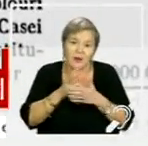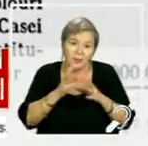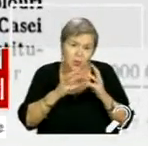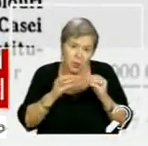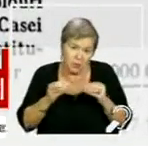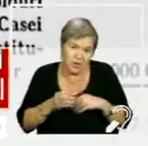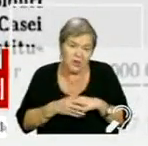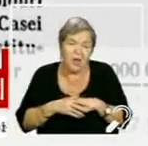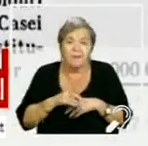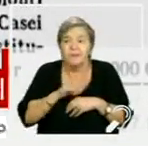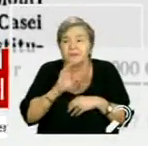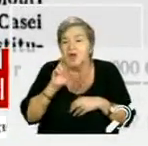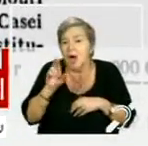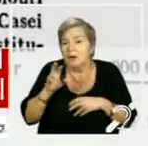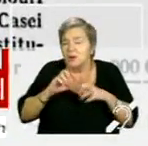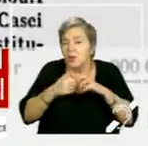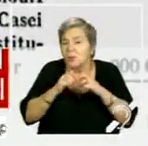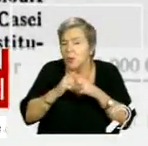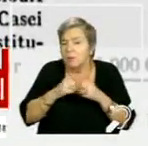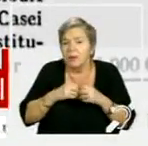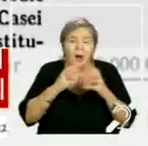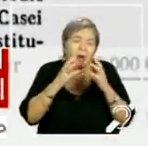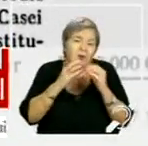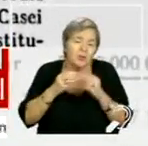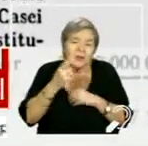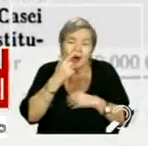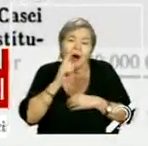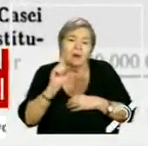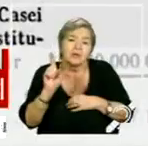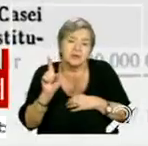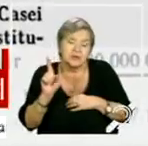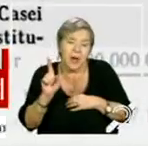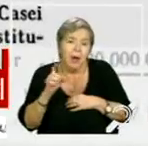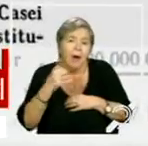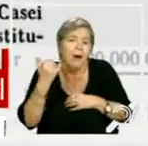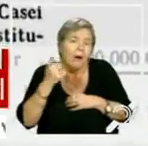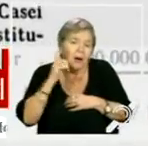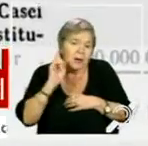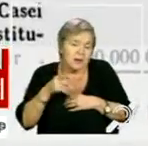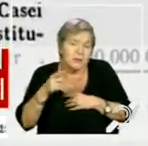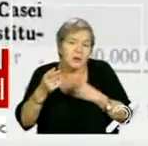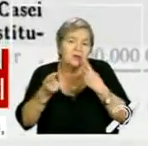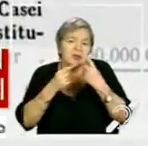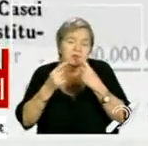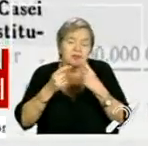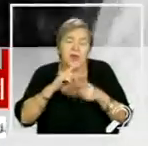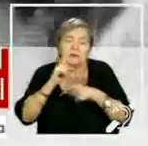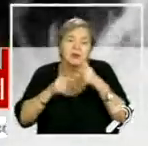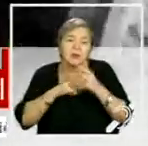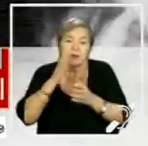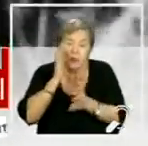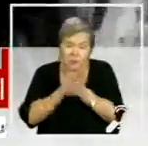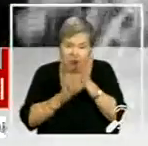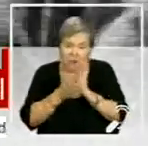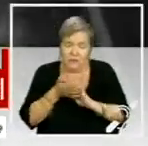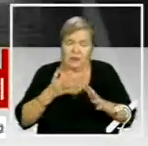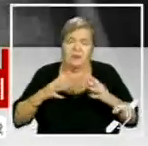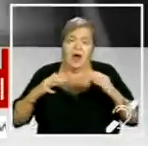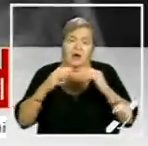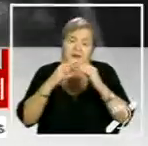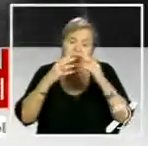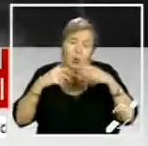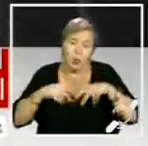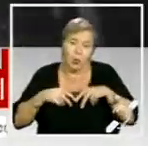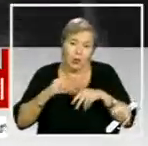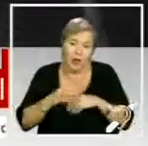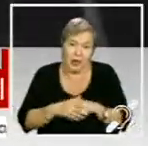României, numai că e o problemă bilaterală dintre România și Rusia care va trebui să fie discutată după ce se va încheia războiul din Ucraina. Deci,